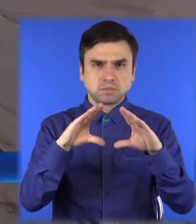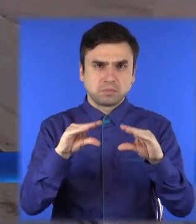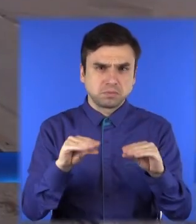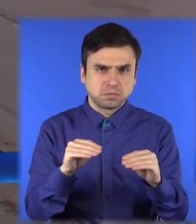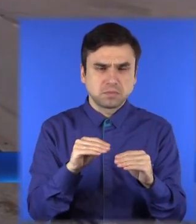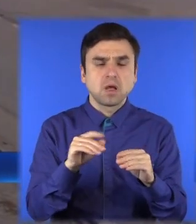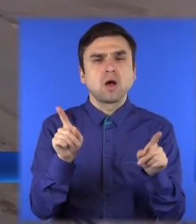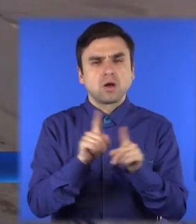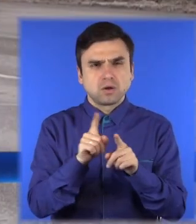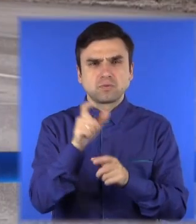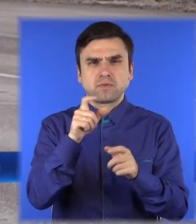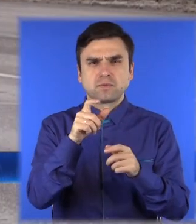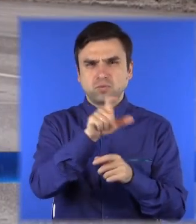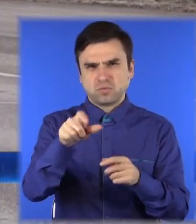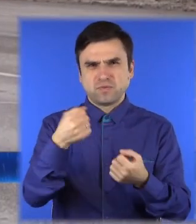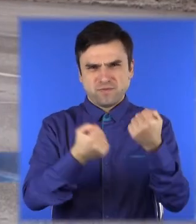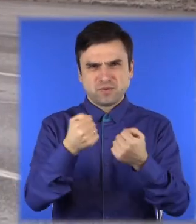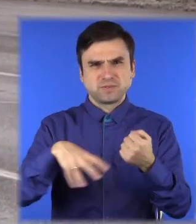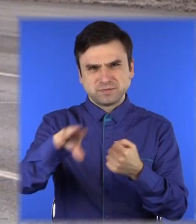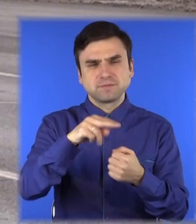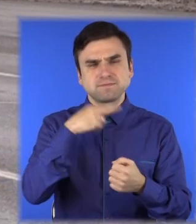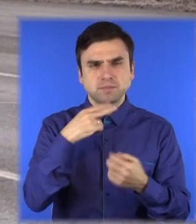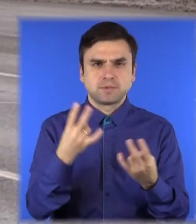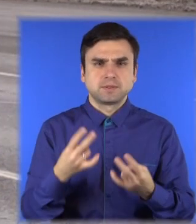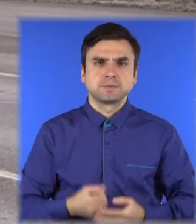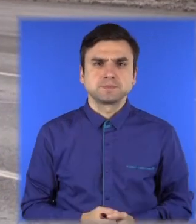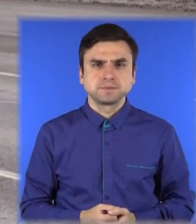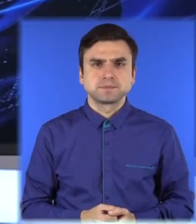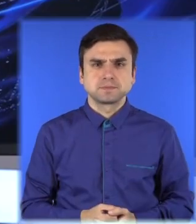Михайло Гаркавий, Максим Бовчалюк, Микола Нечепуренко, Перший міський.